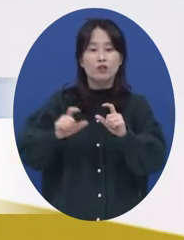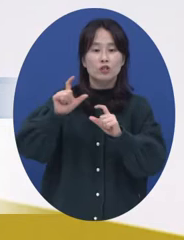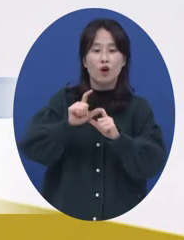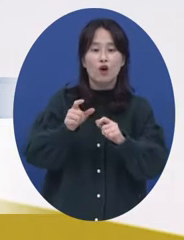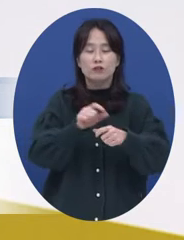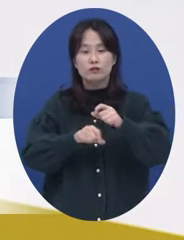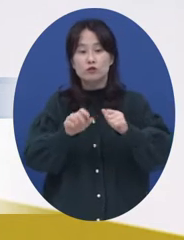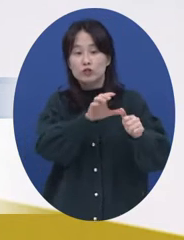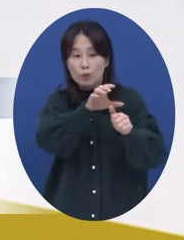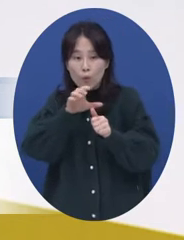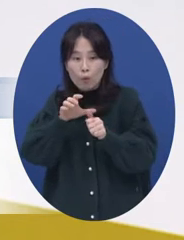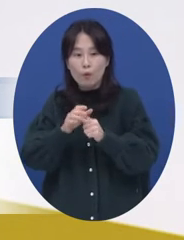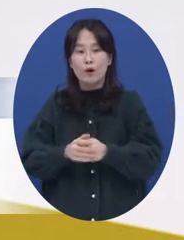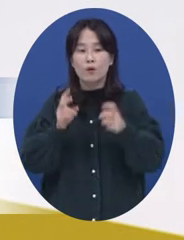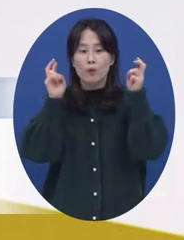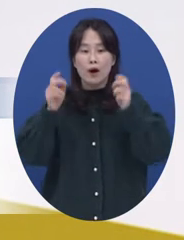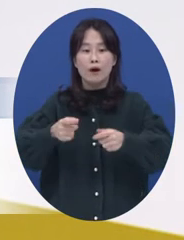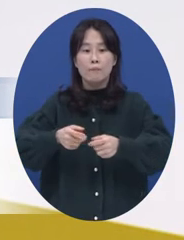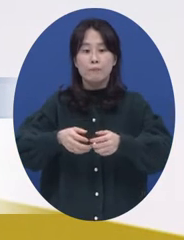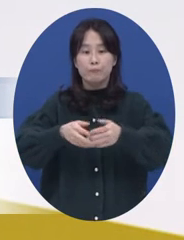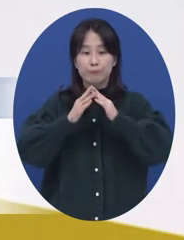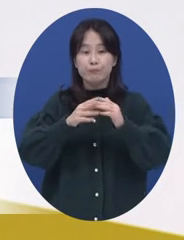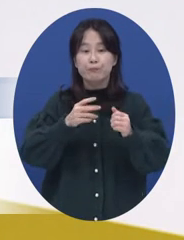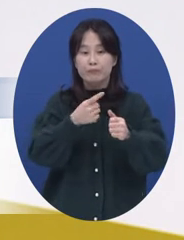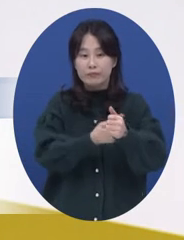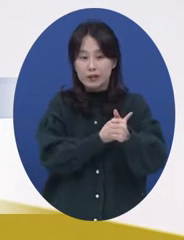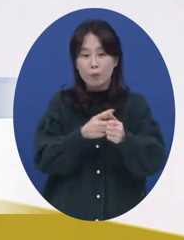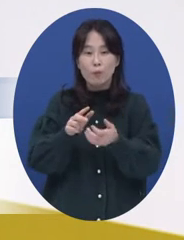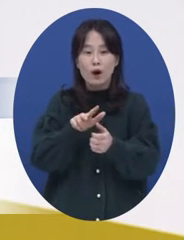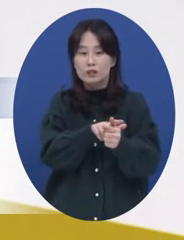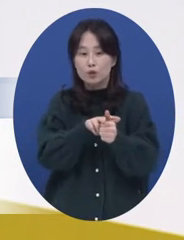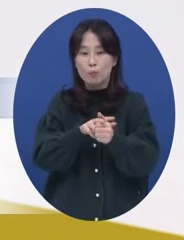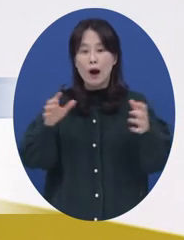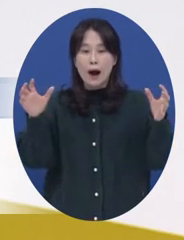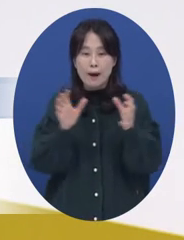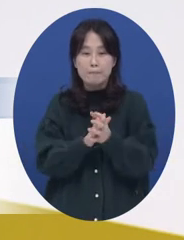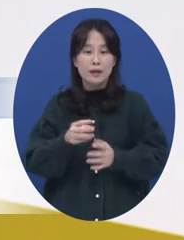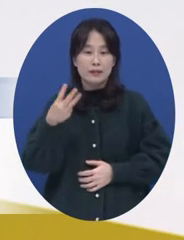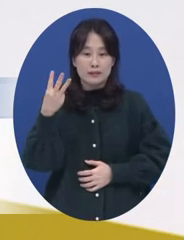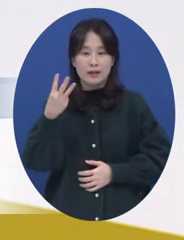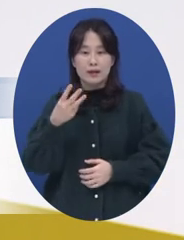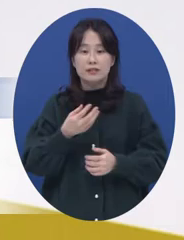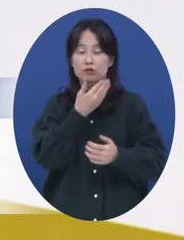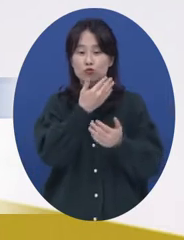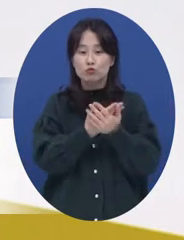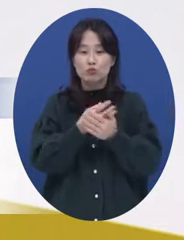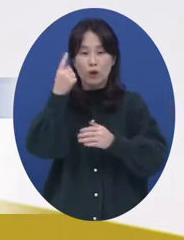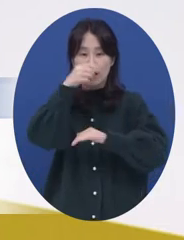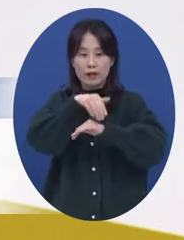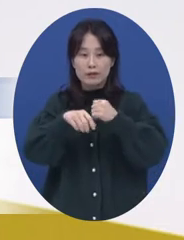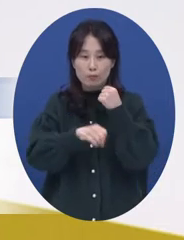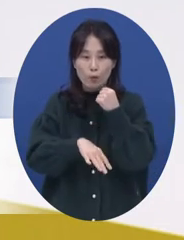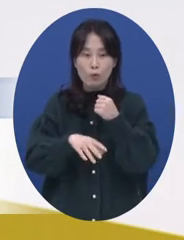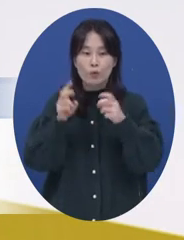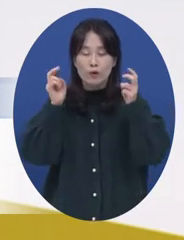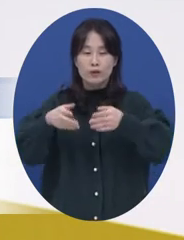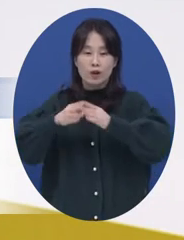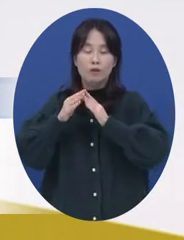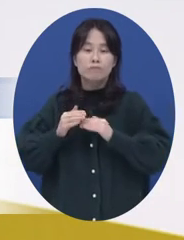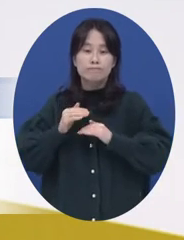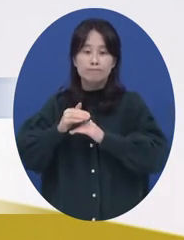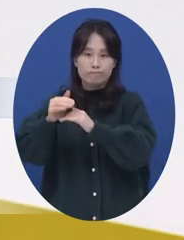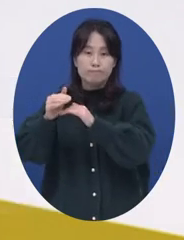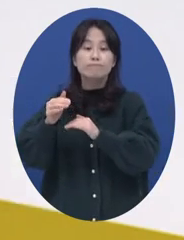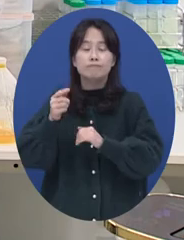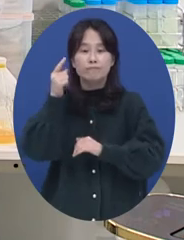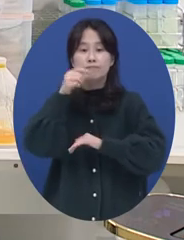활용하며 장 업종도 정보를 융합한 저는 3가지 핵심 전력을 바탕으로 작업 정책을